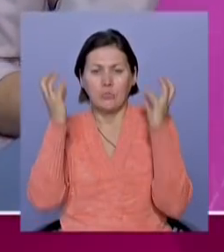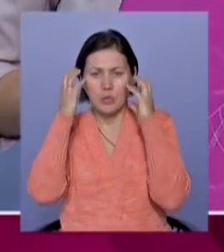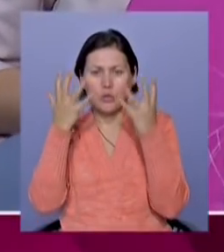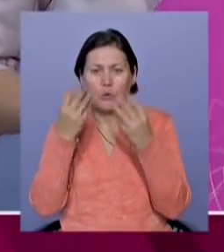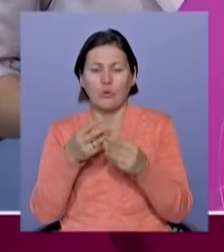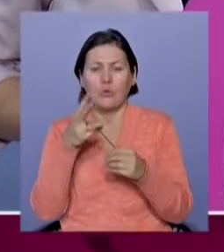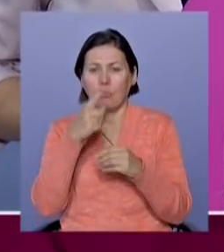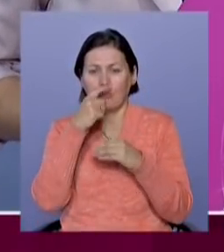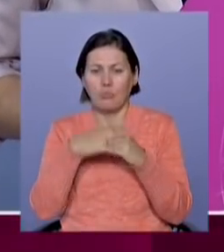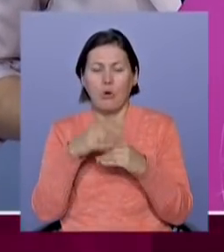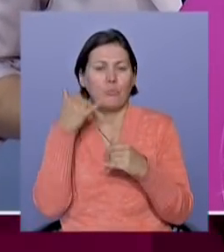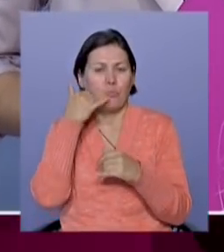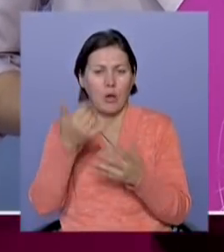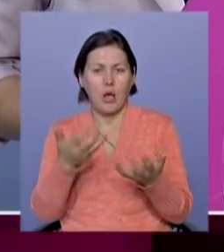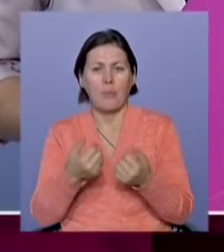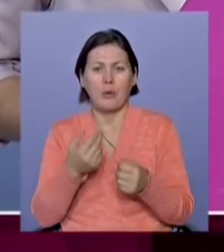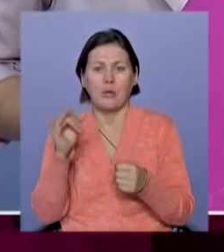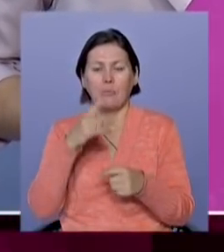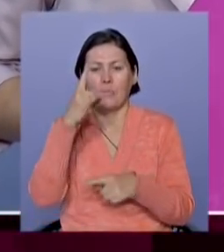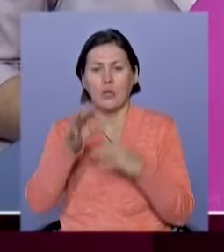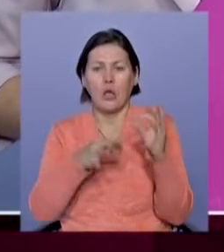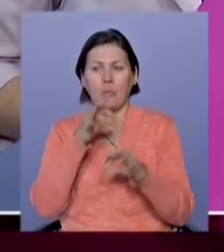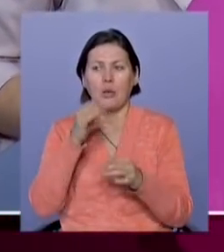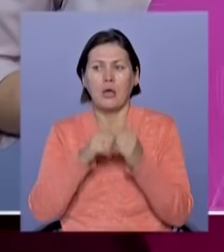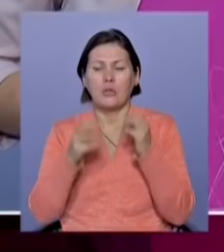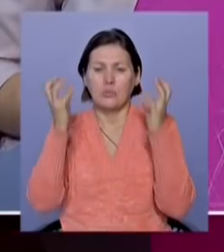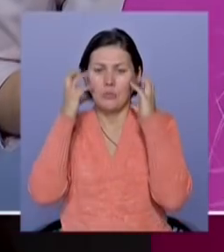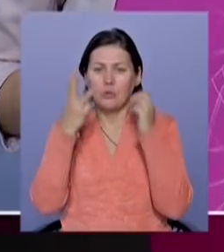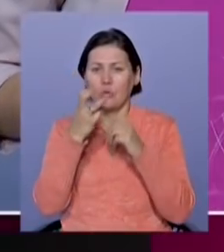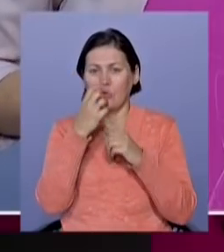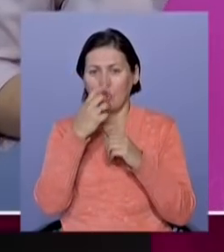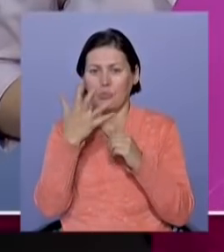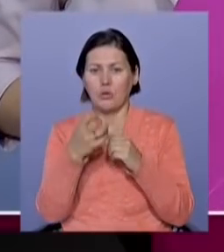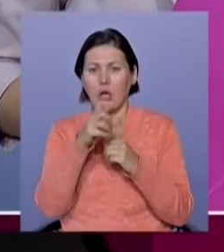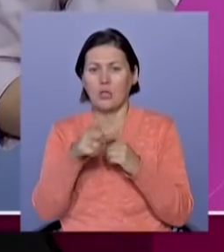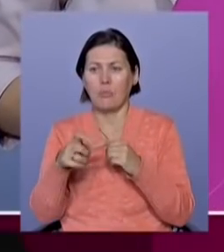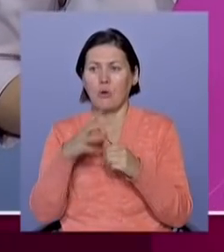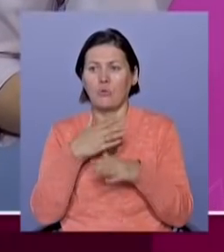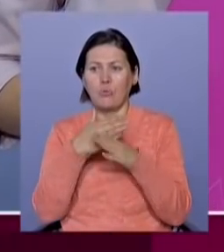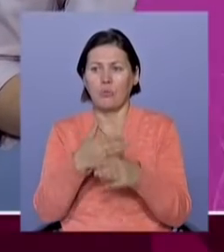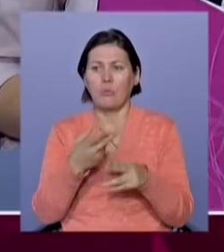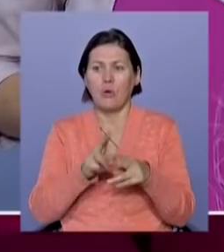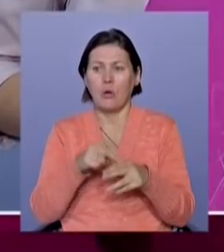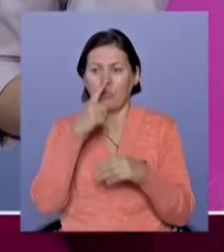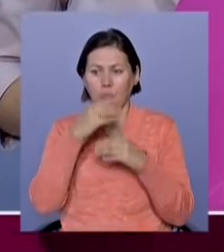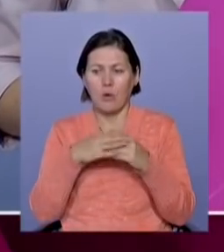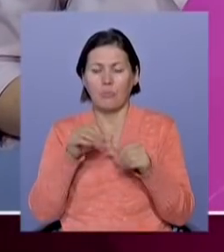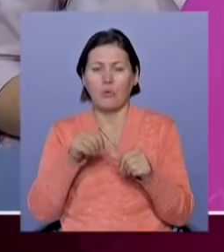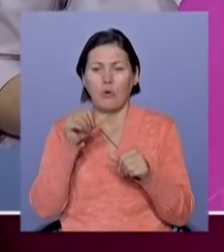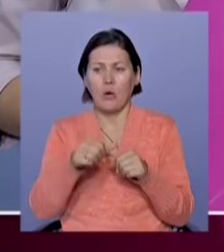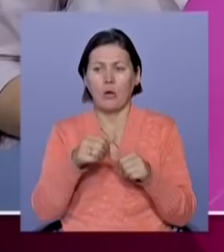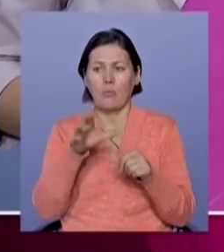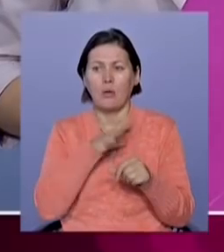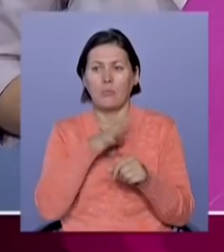күніне 3000-ға жуық қоңырау қабылдайды. Бір тәулікте әр диспетчер 300-ден 500 адамға көмек жібереді. Шақырылымдар әсіресе